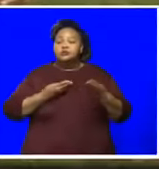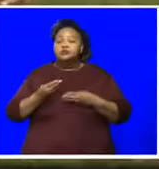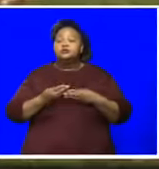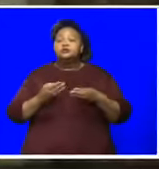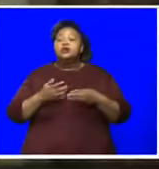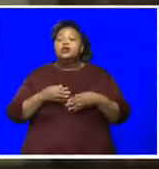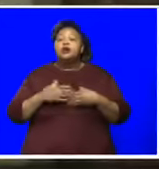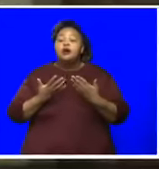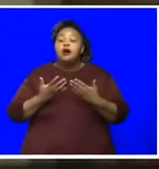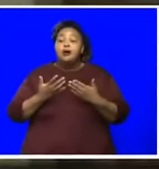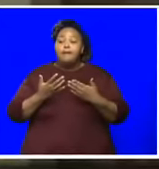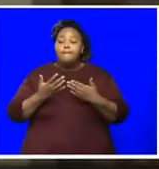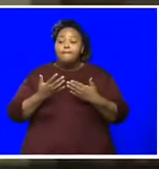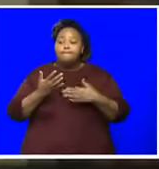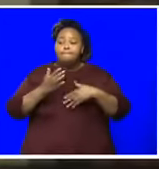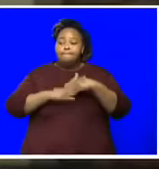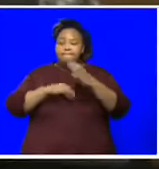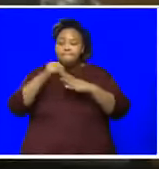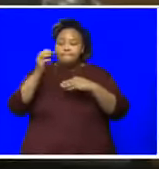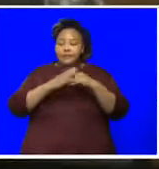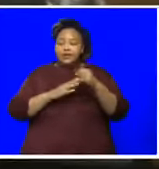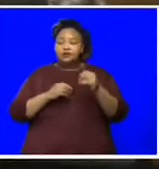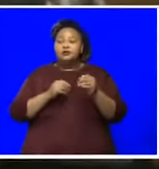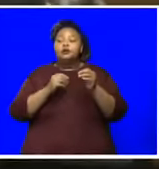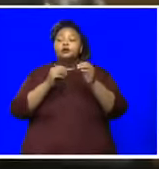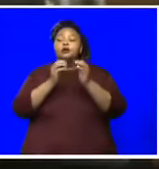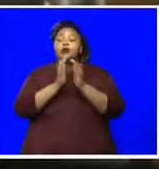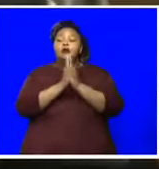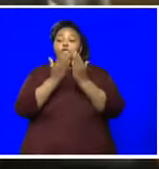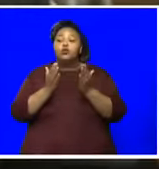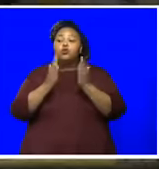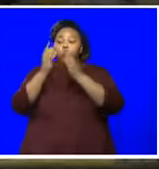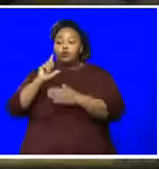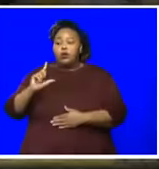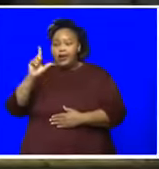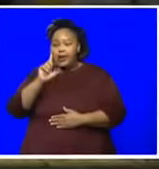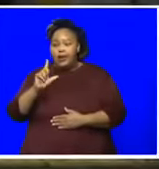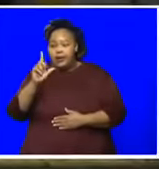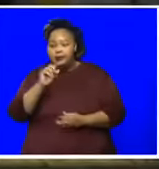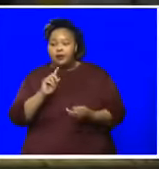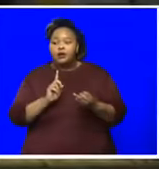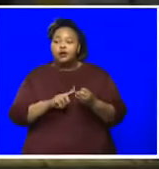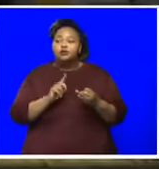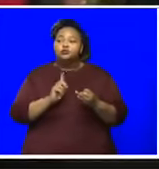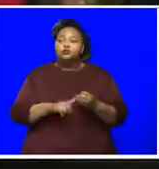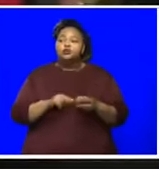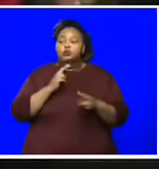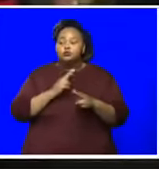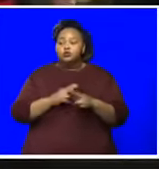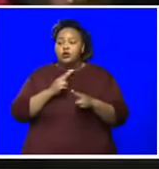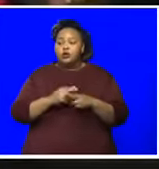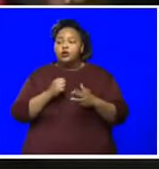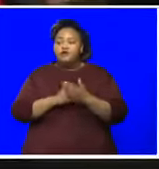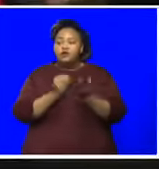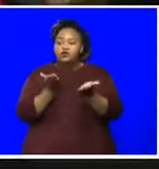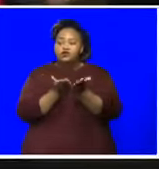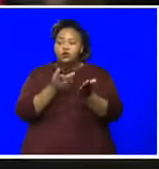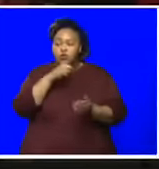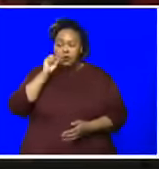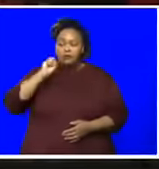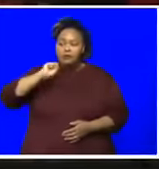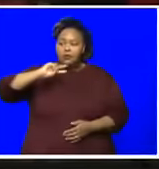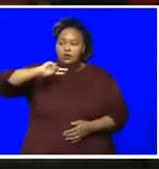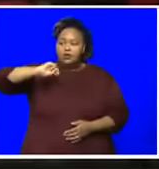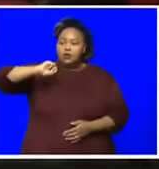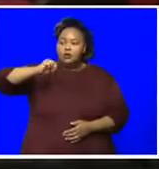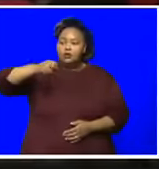kanye netindlu tangasense. Umconzisi wale nkampani Freddy Brackman uthi basetawuchubeka baphonse litshe ezivivaneni lapho khona